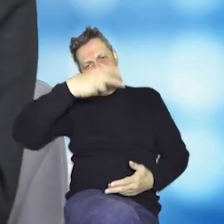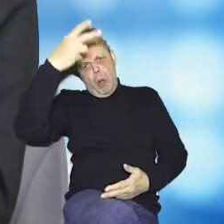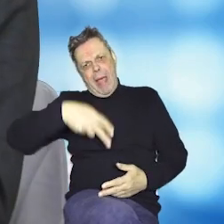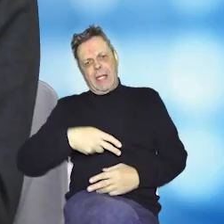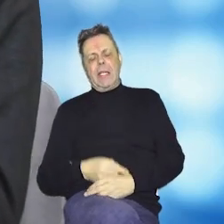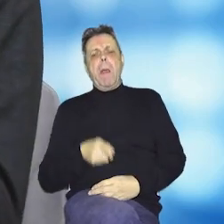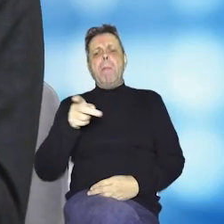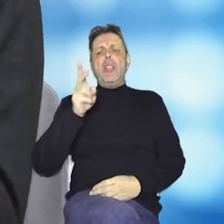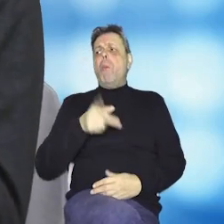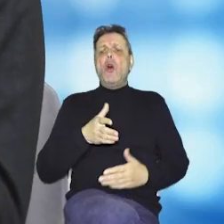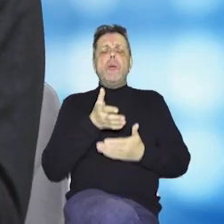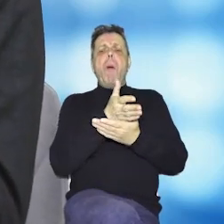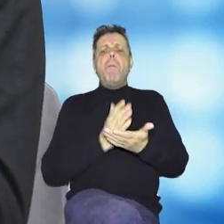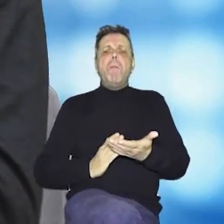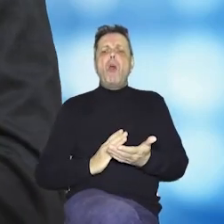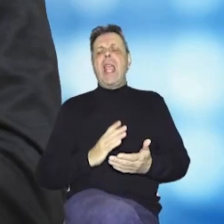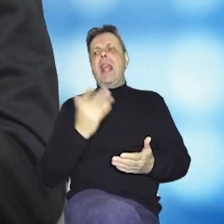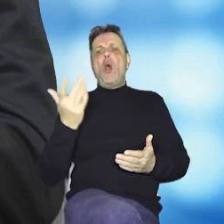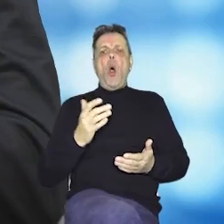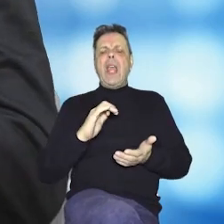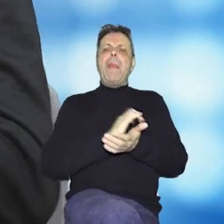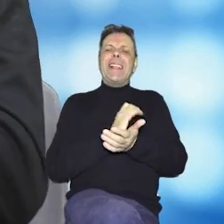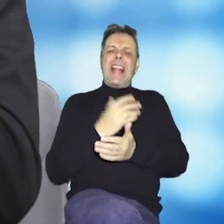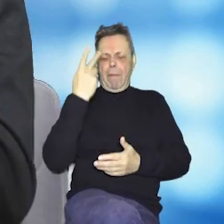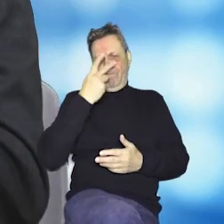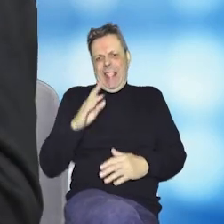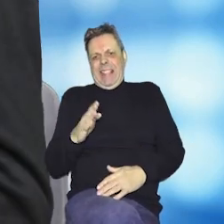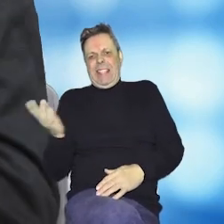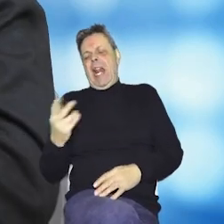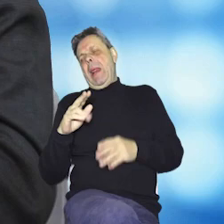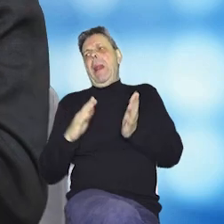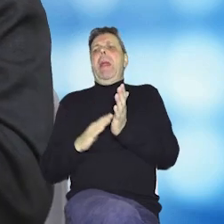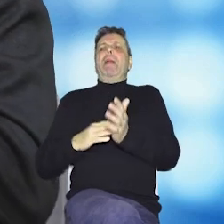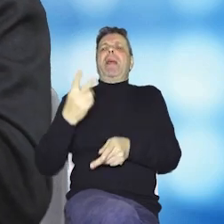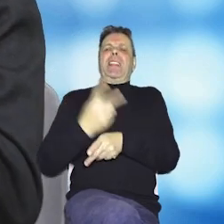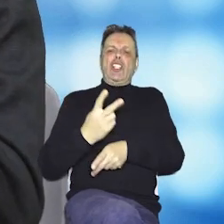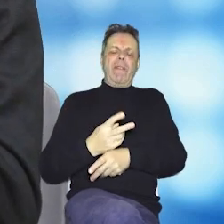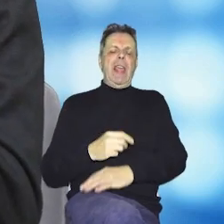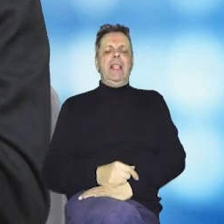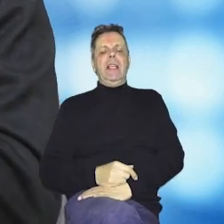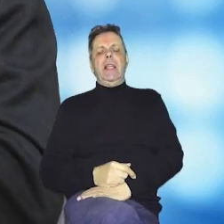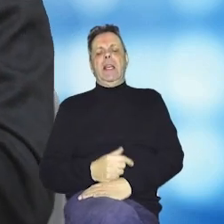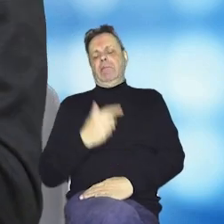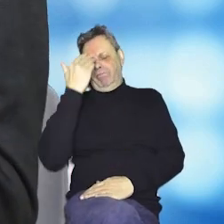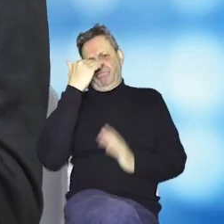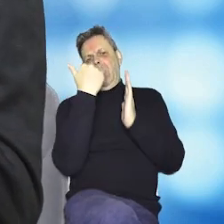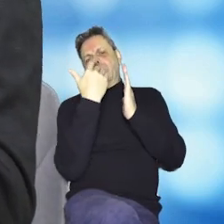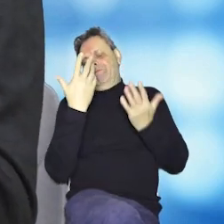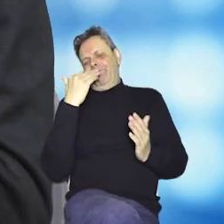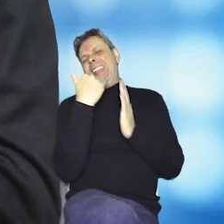Nasilje možemo podijeliti od nasilja sa strane, pod navodnicima države, znači jedna